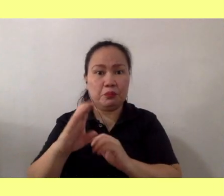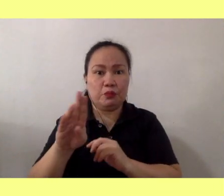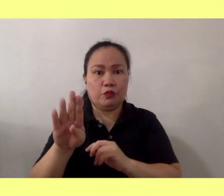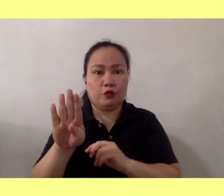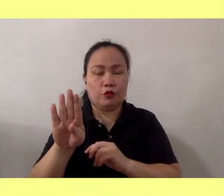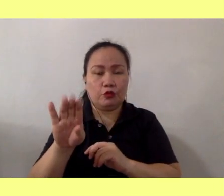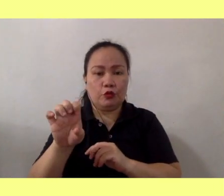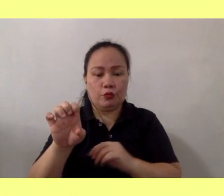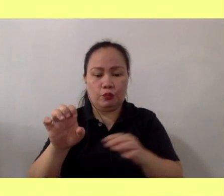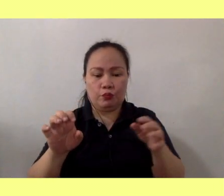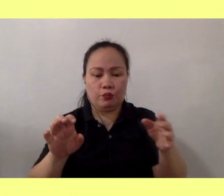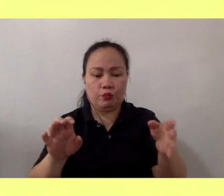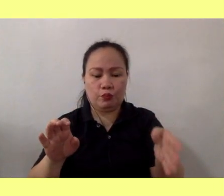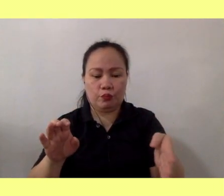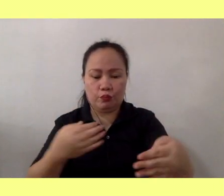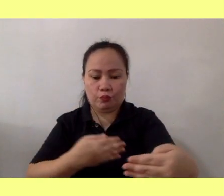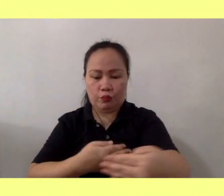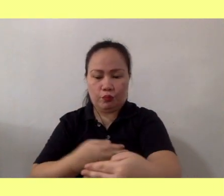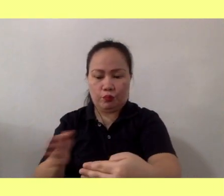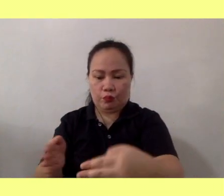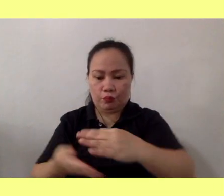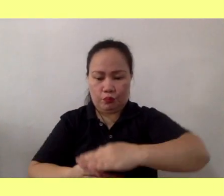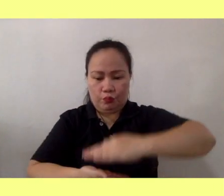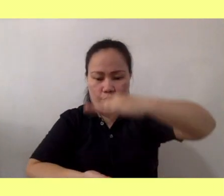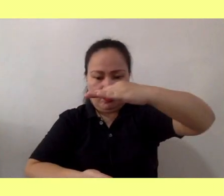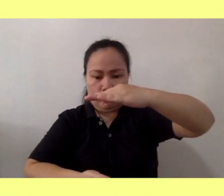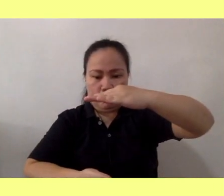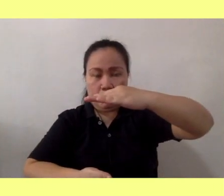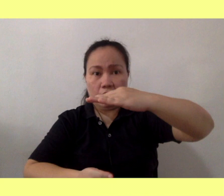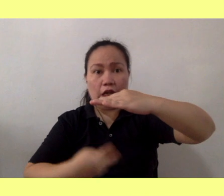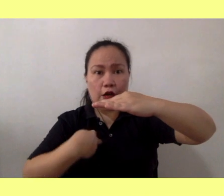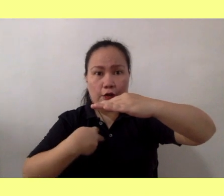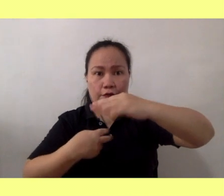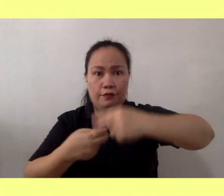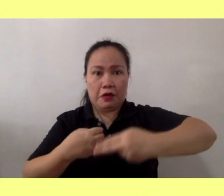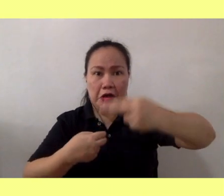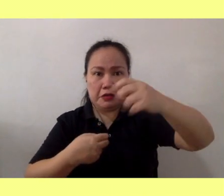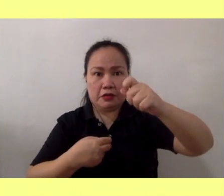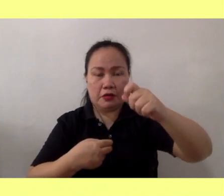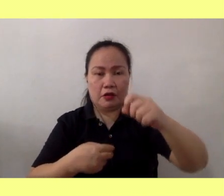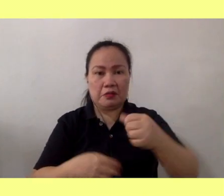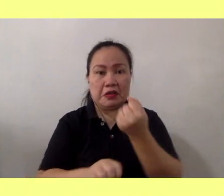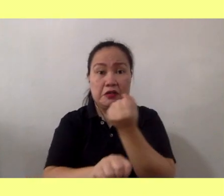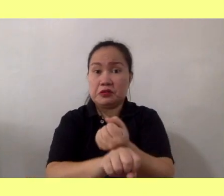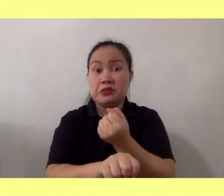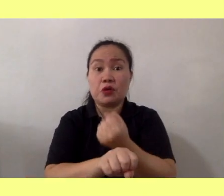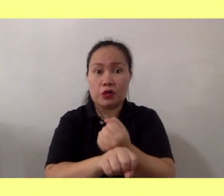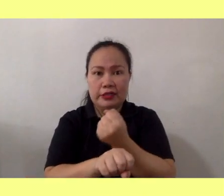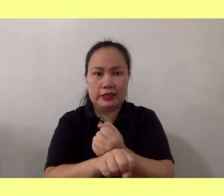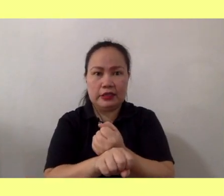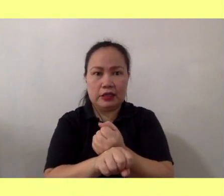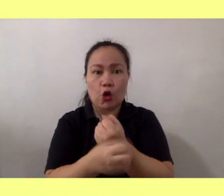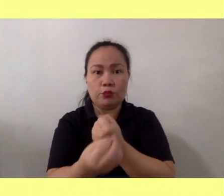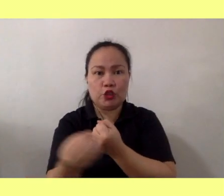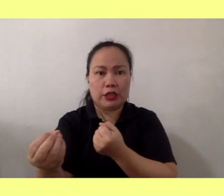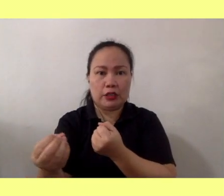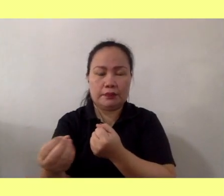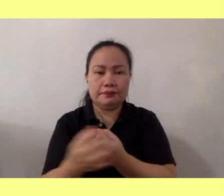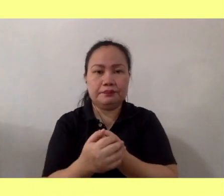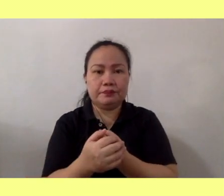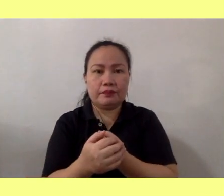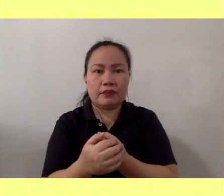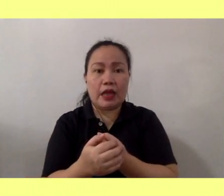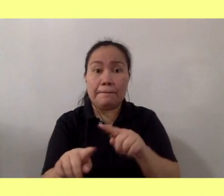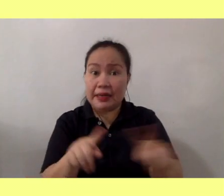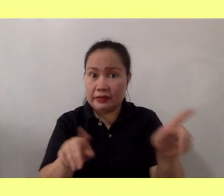cube, hindi na yan square. Okay? I mean, hindi na yan plane. That is already a solid figure. Okay, so